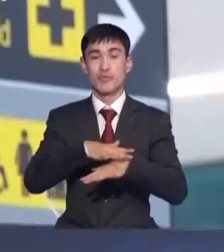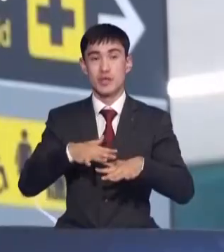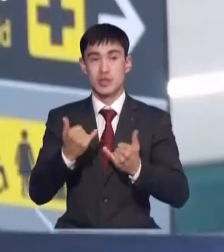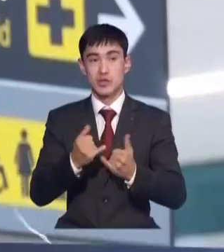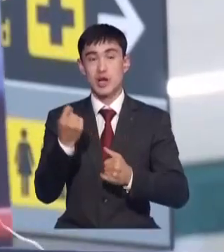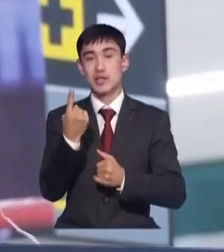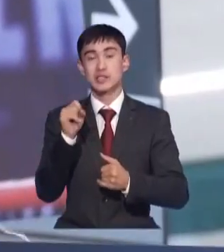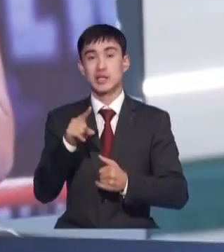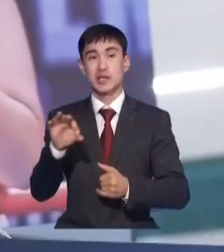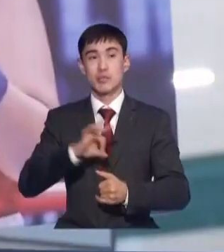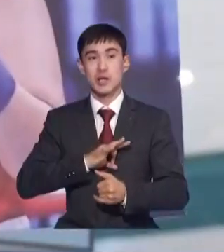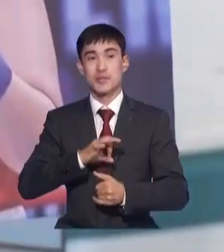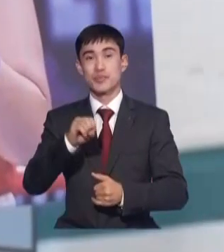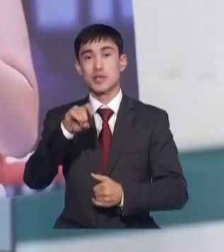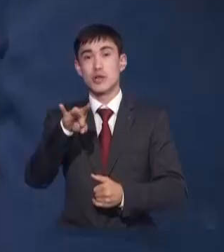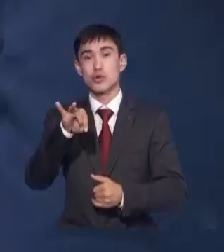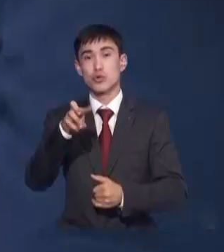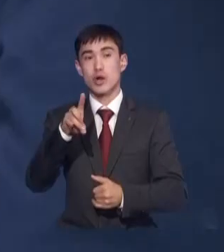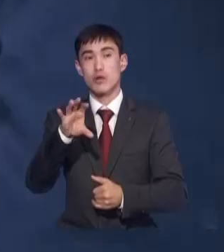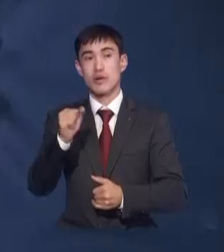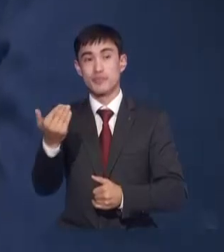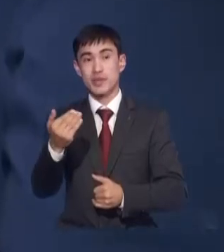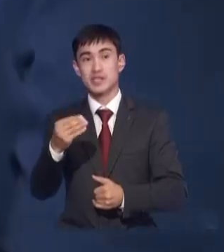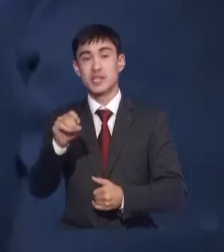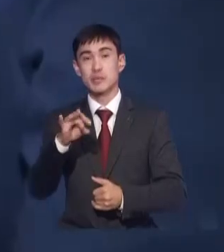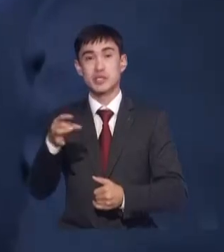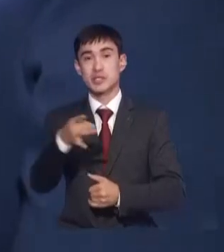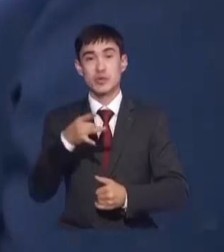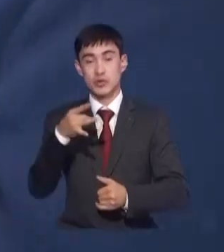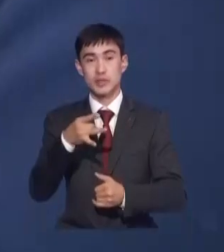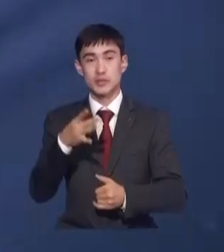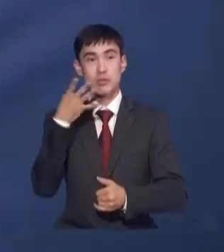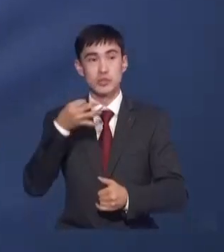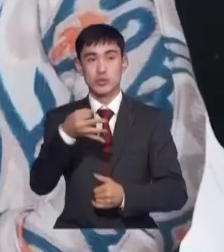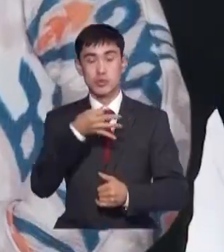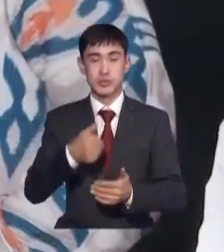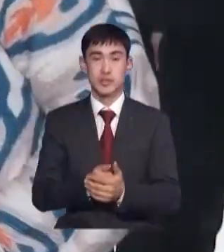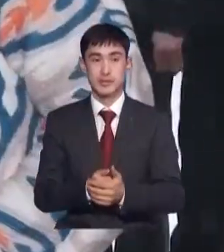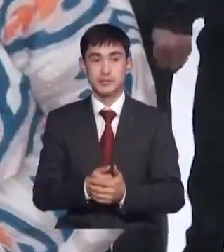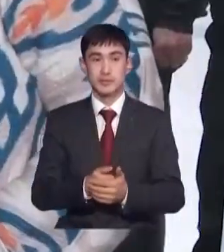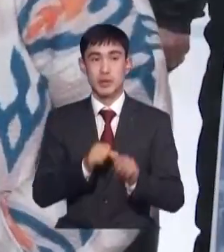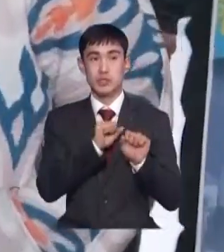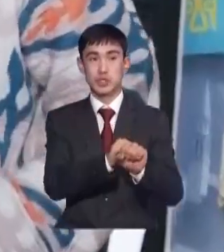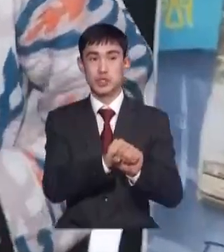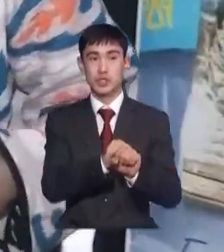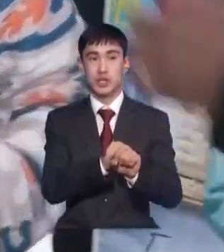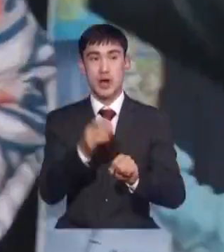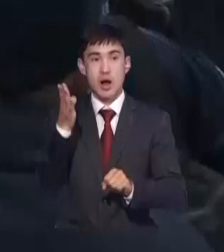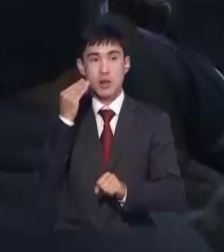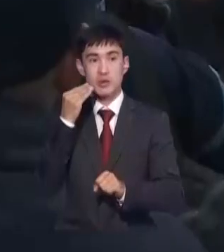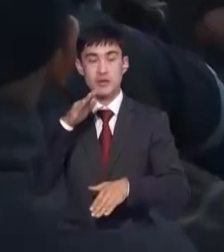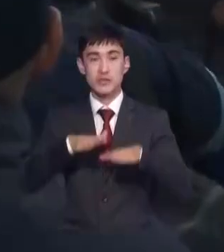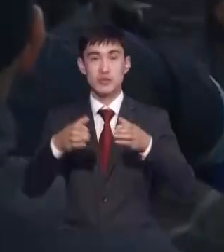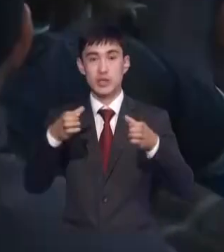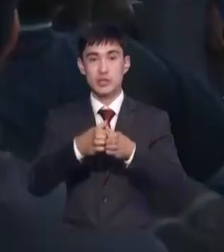одну золотую медаль завоевала Ельнур Турганова из Ембекши-Казахского района Алматинской области, представлявшая Алматы в